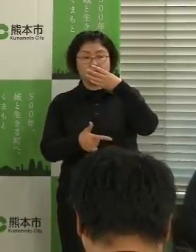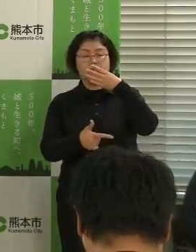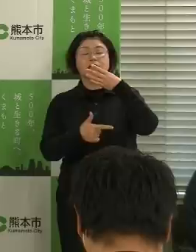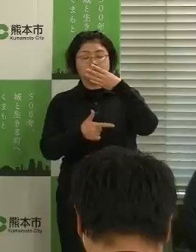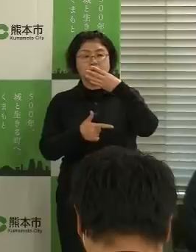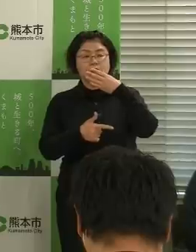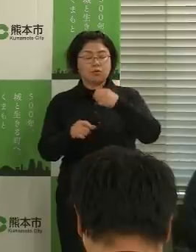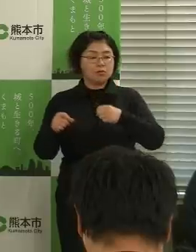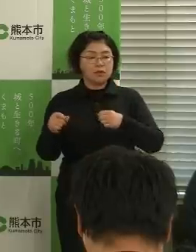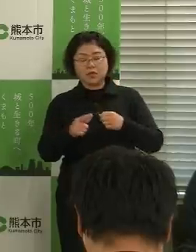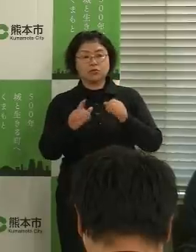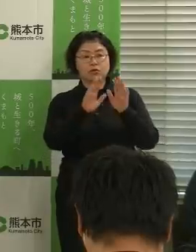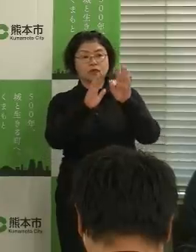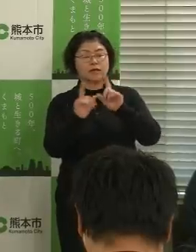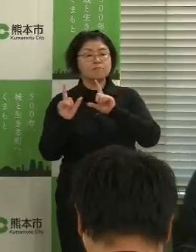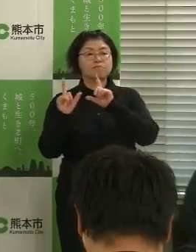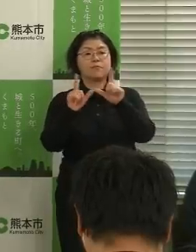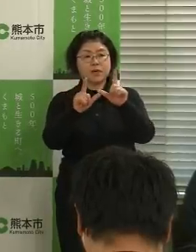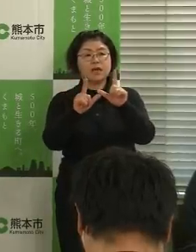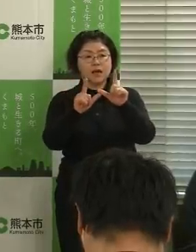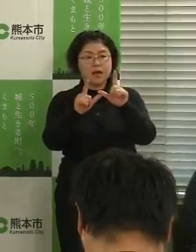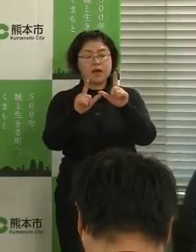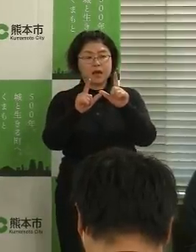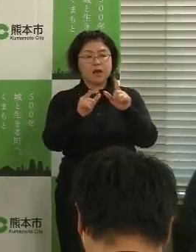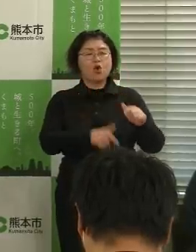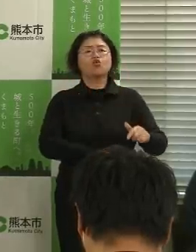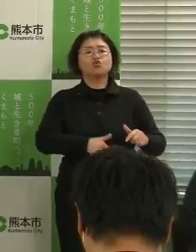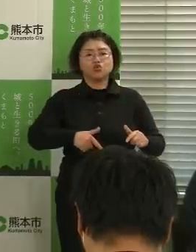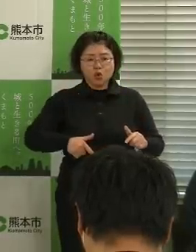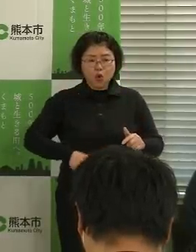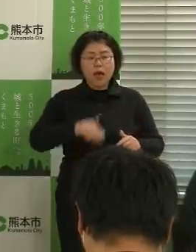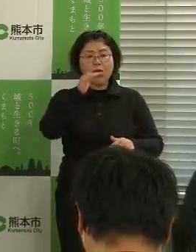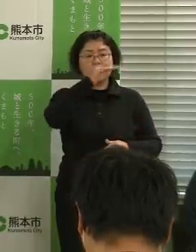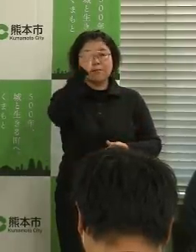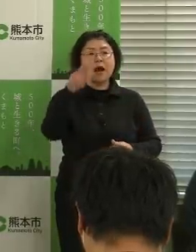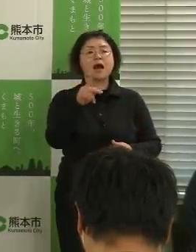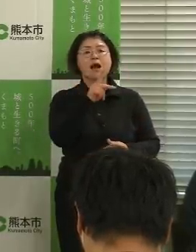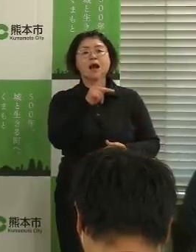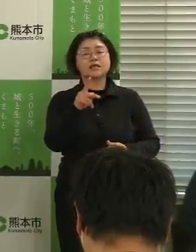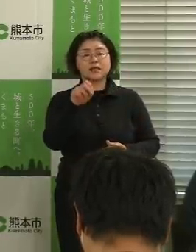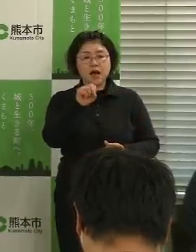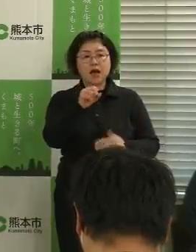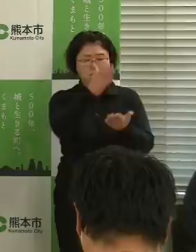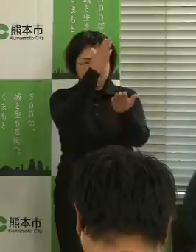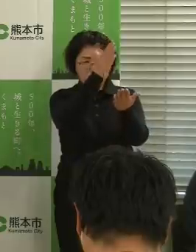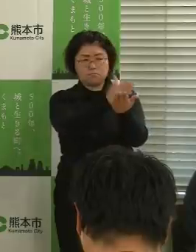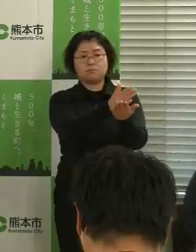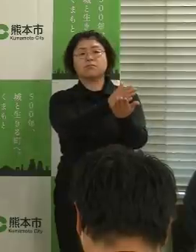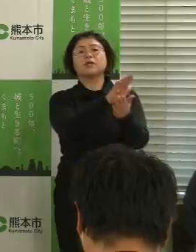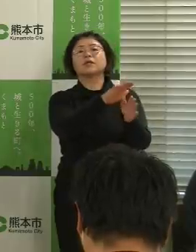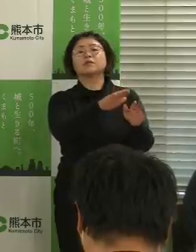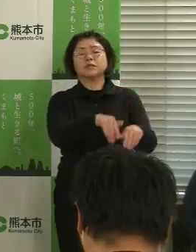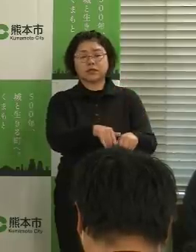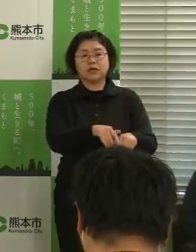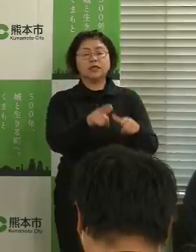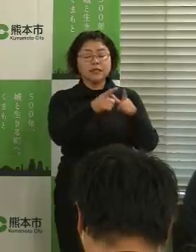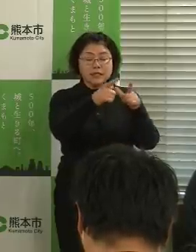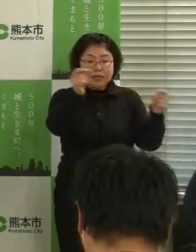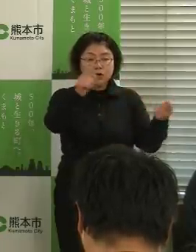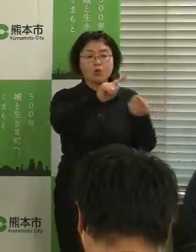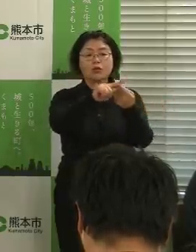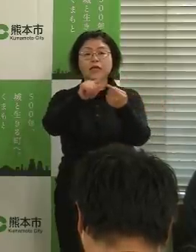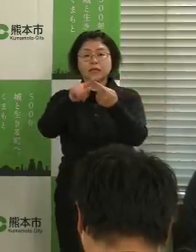ですね、博多祇園山笠も中止ですね、全国的にイベントの中止延期がです